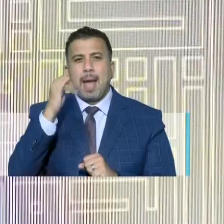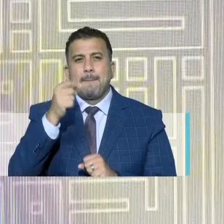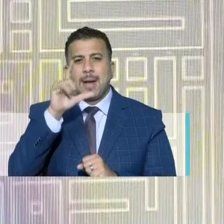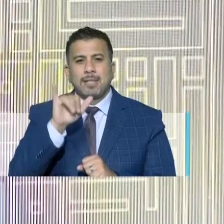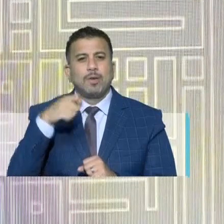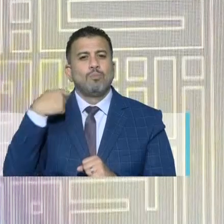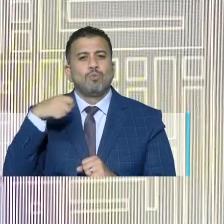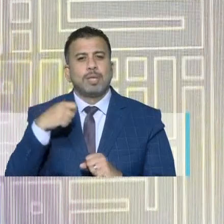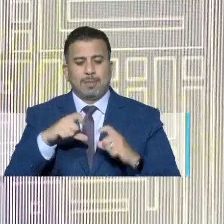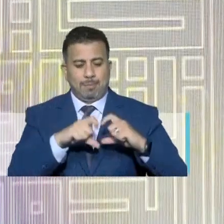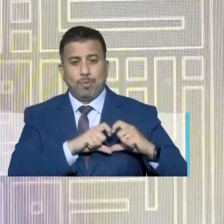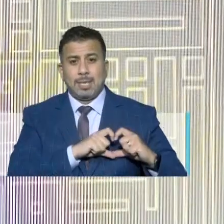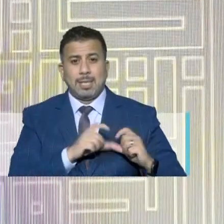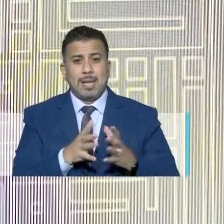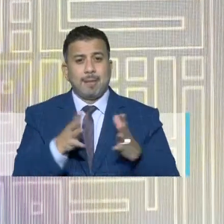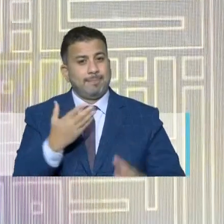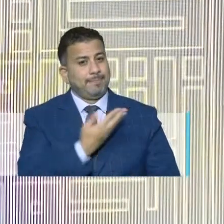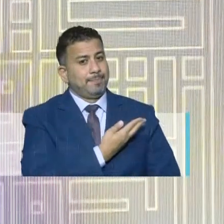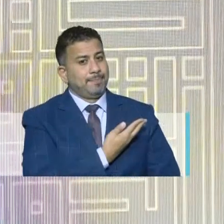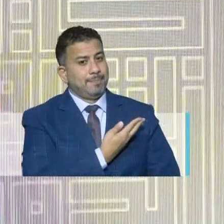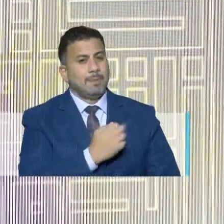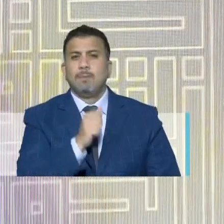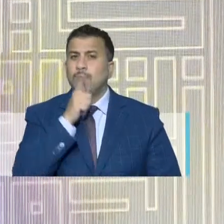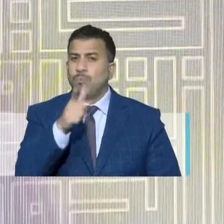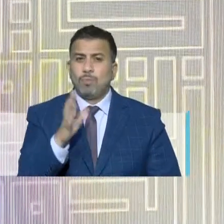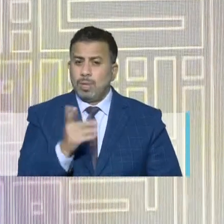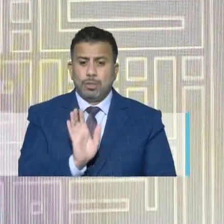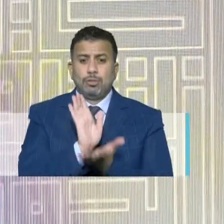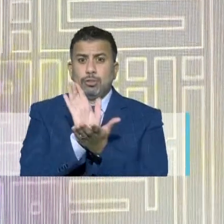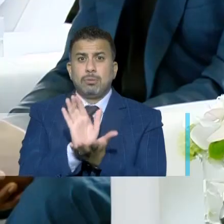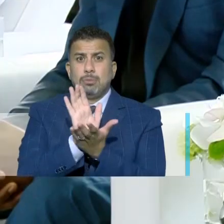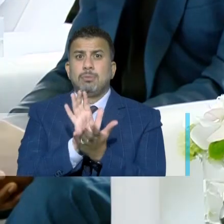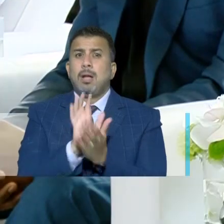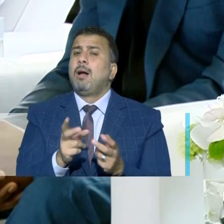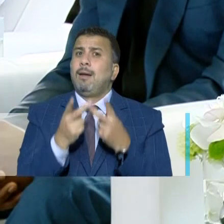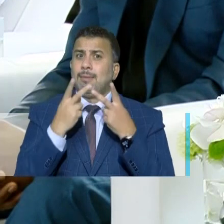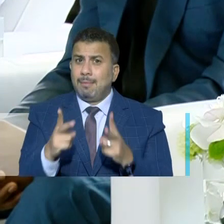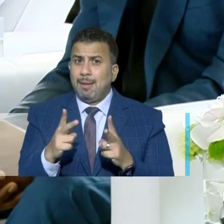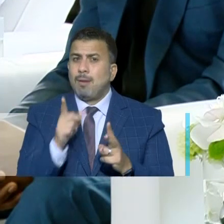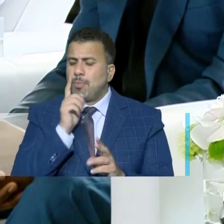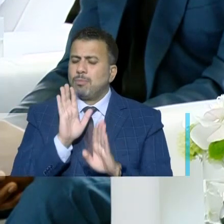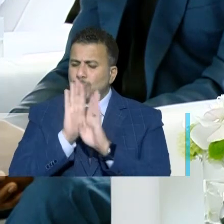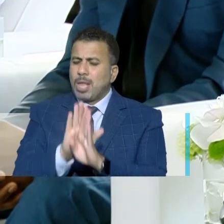مؤسسه القلب الكبير كلمه اكدت فيها ان الجائزه ومنذ انطلاقها